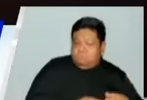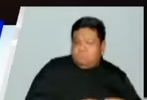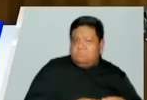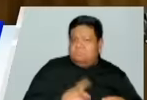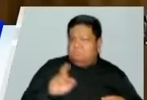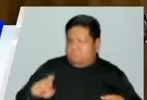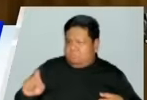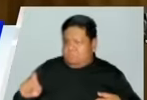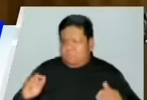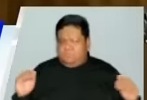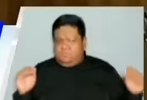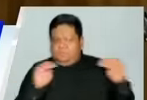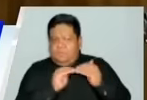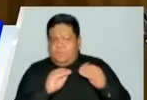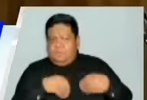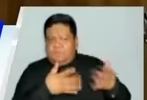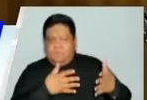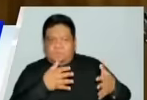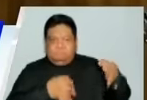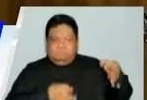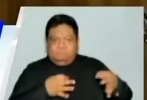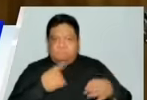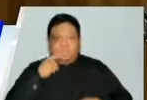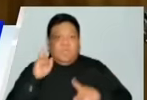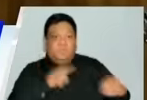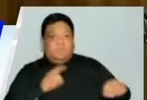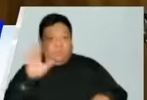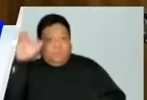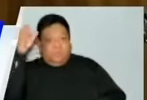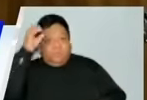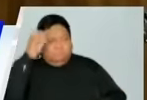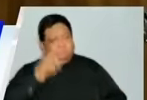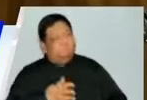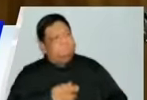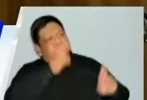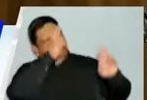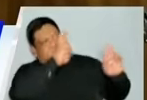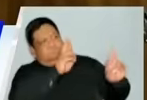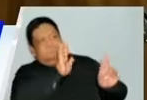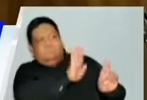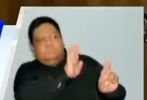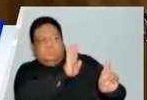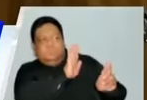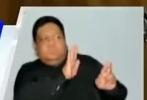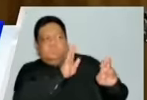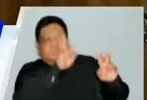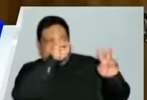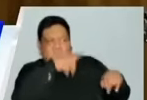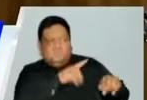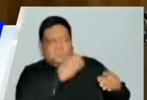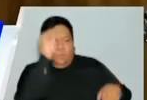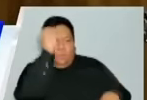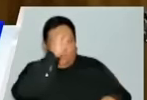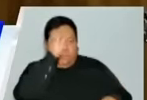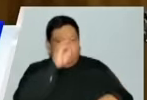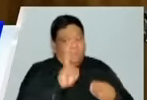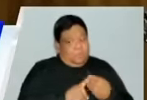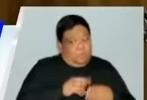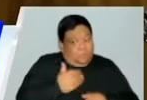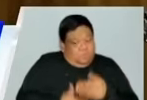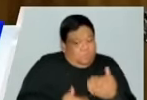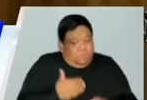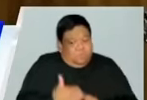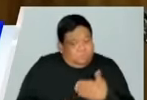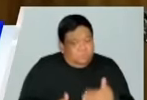si Kibuloy. Ginagalang po natin yung opinion niya. As far as due process concerned, dito po sa hearing po namin, 6 months has